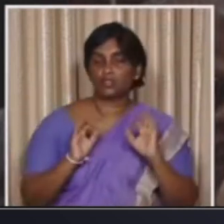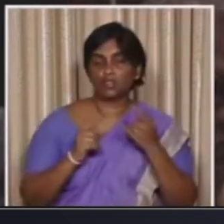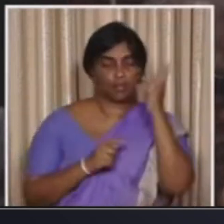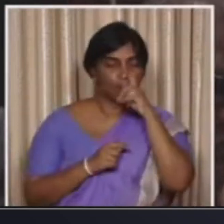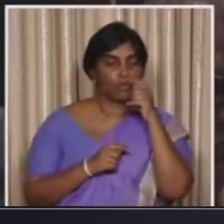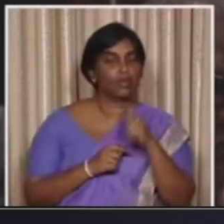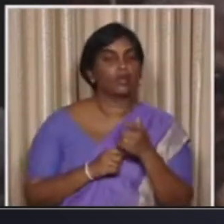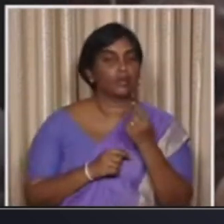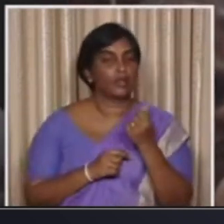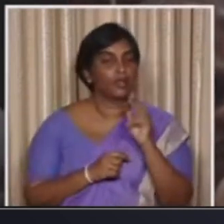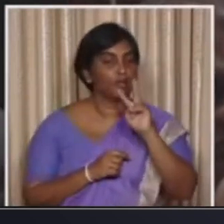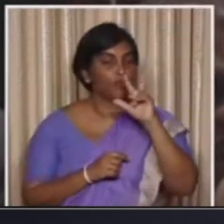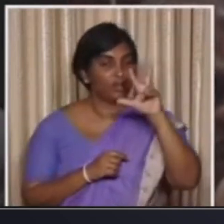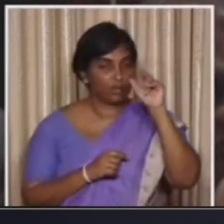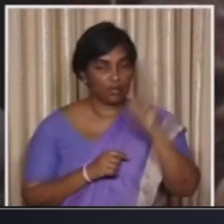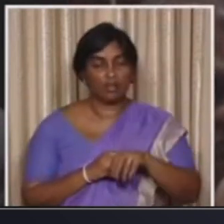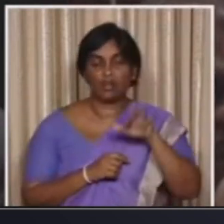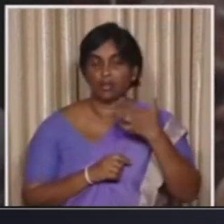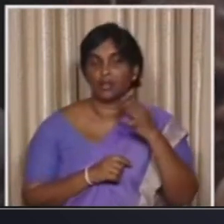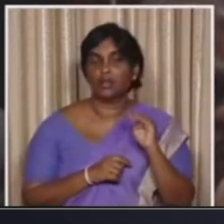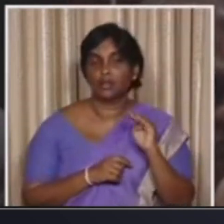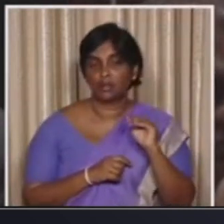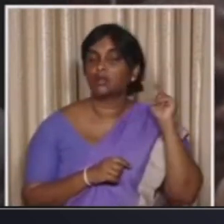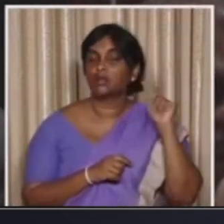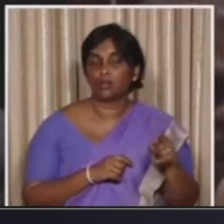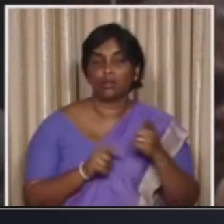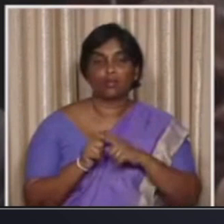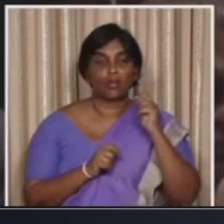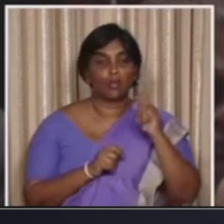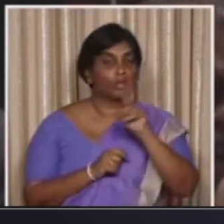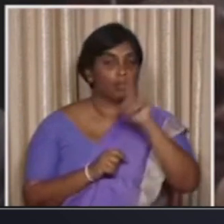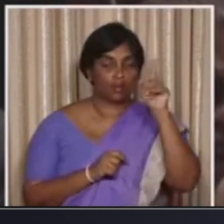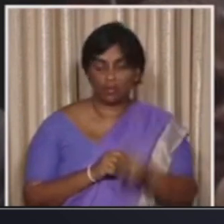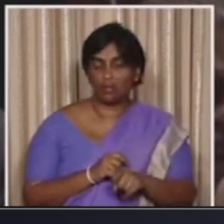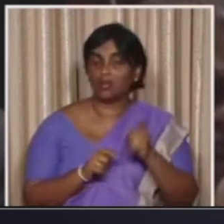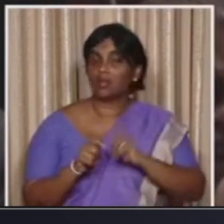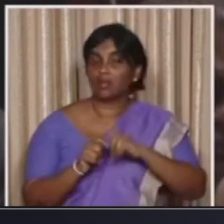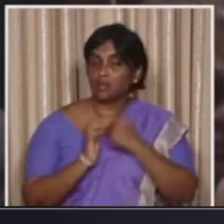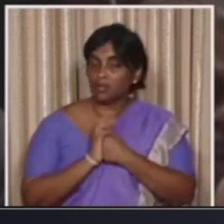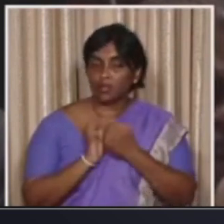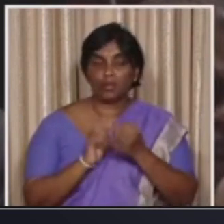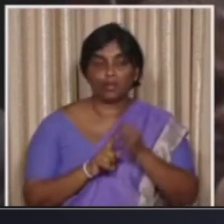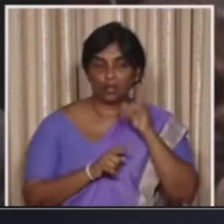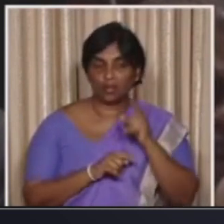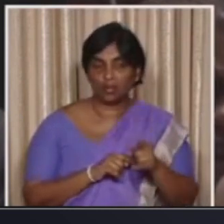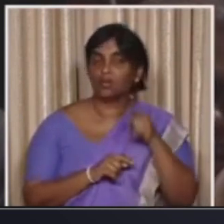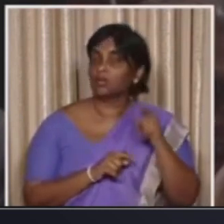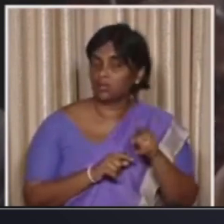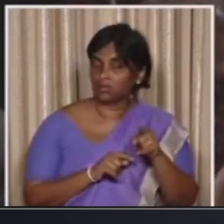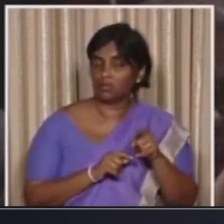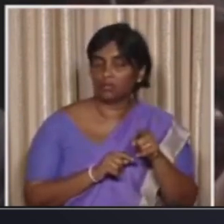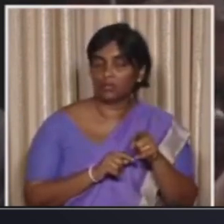වැටුප රුපියල් 28,940යි. මේ මිනිස්සුන්ගේ දෙනවලු 10,000ක්. ගරු සභාපතිතුමනි, මේ